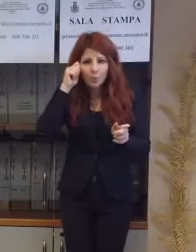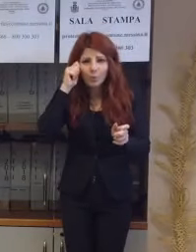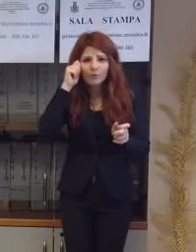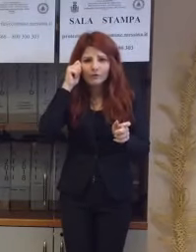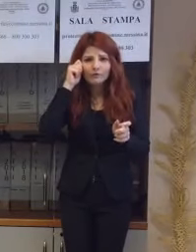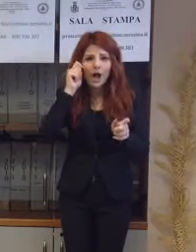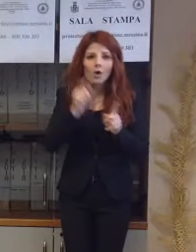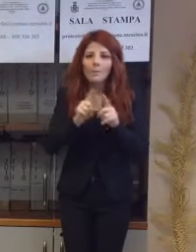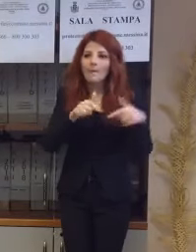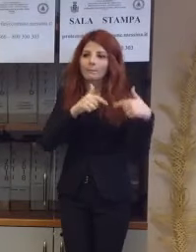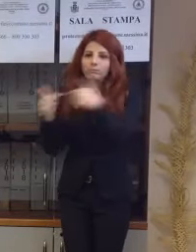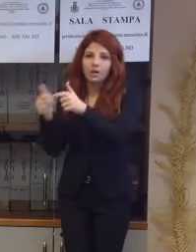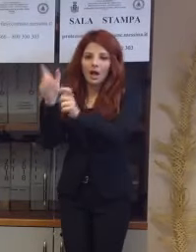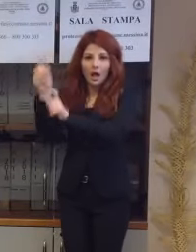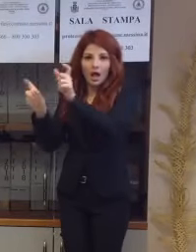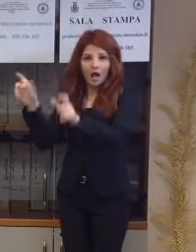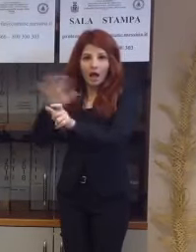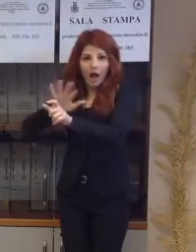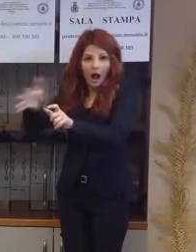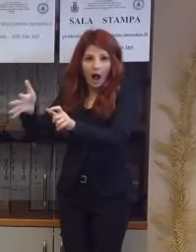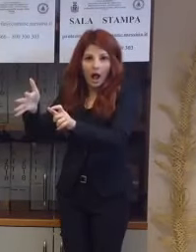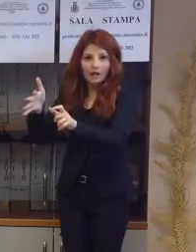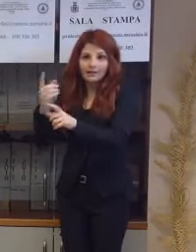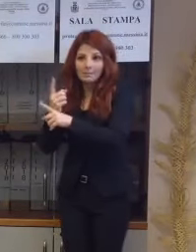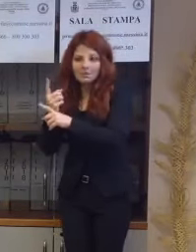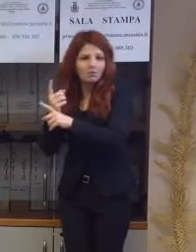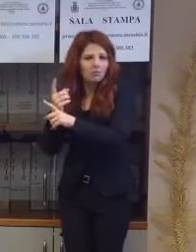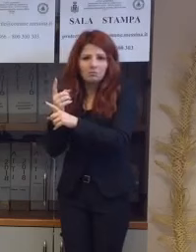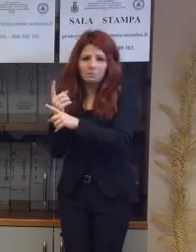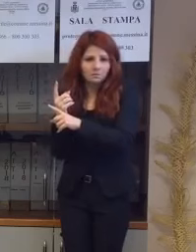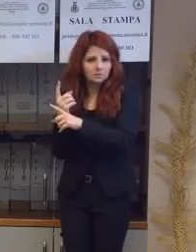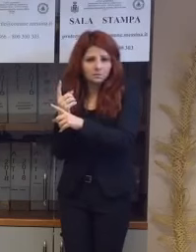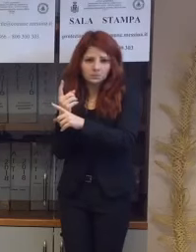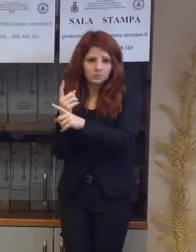noi stiamo andando avanti ad erogare quelle che sono